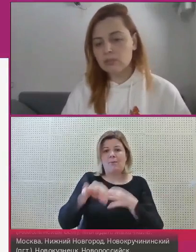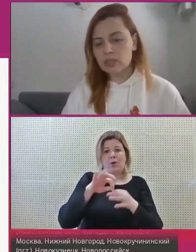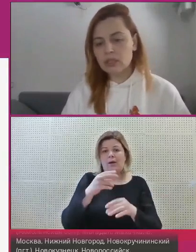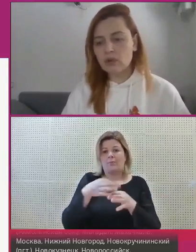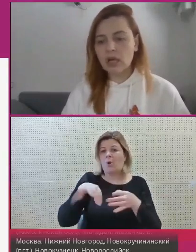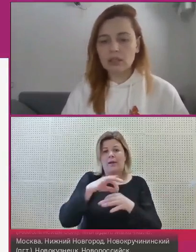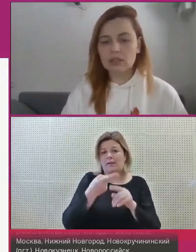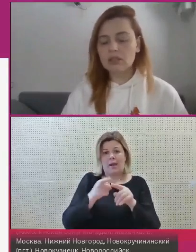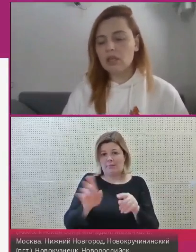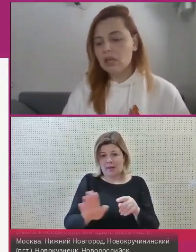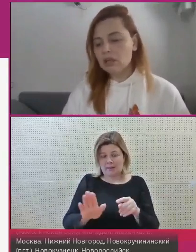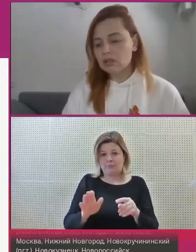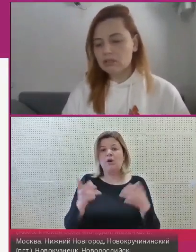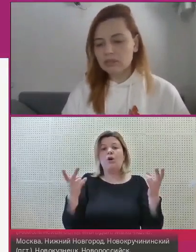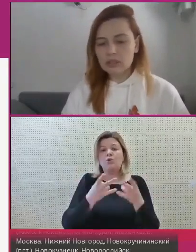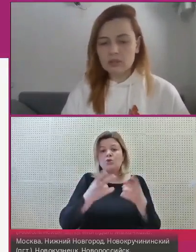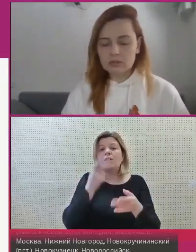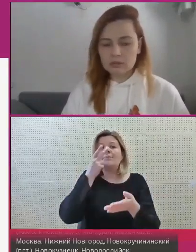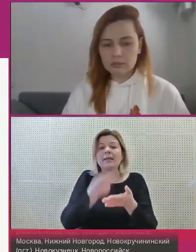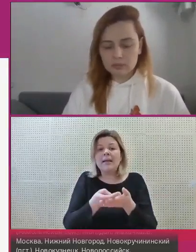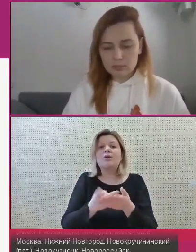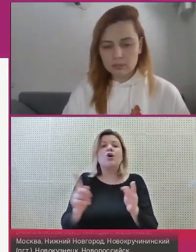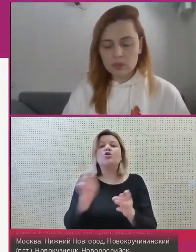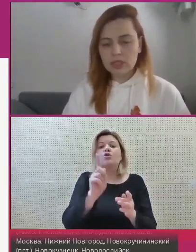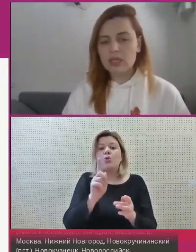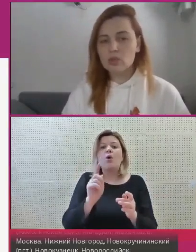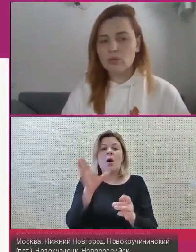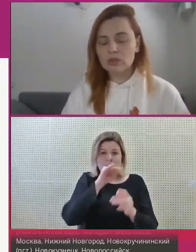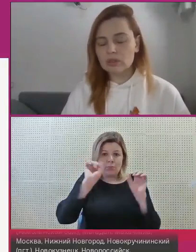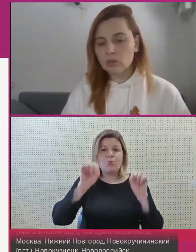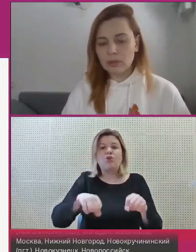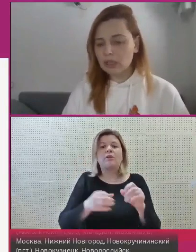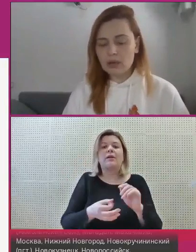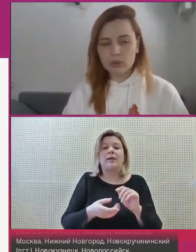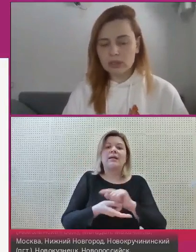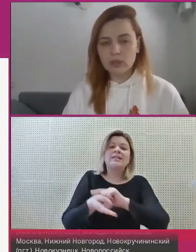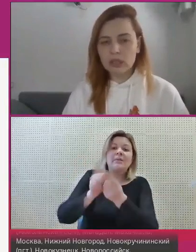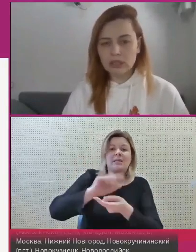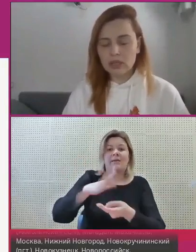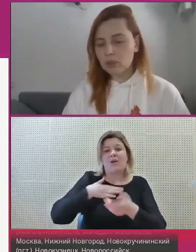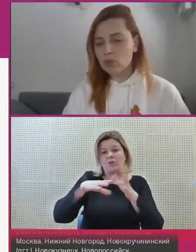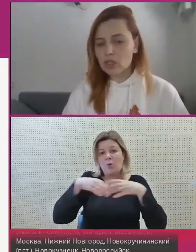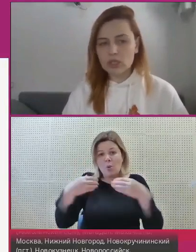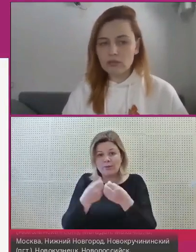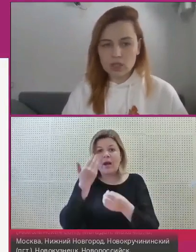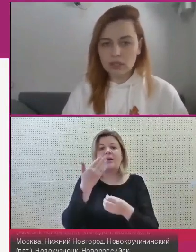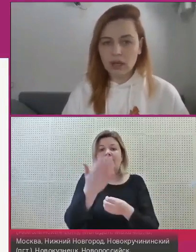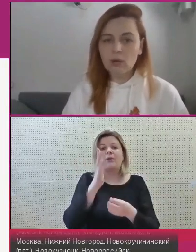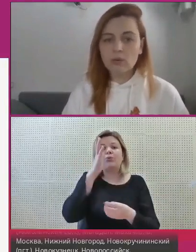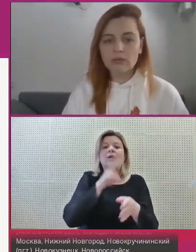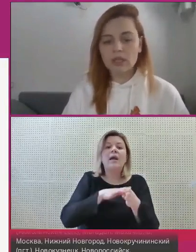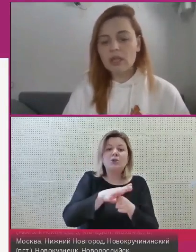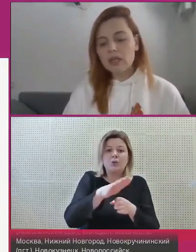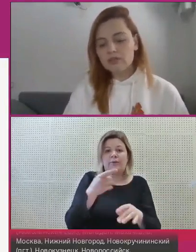обществе после того, как вы будете реализовывать эту программу, идею и так далее. Причем даже неважно,